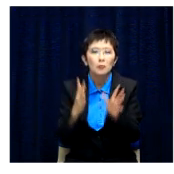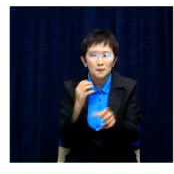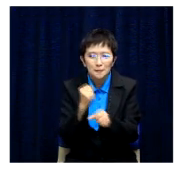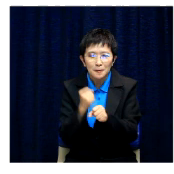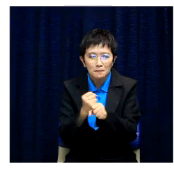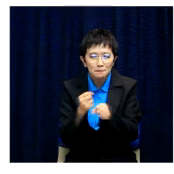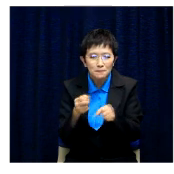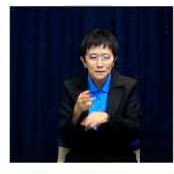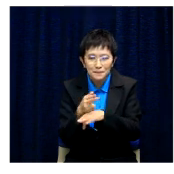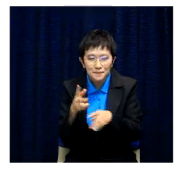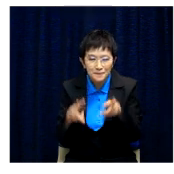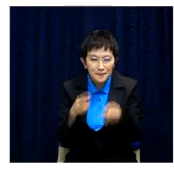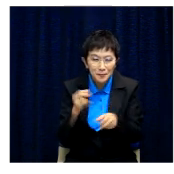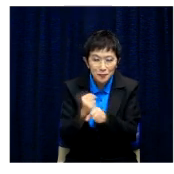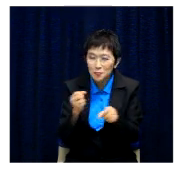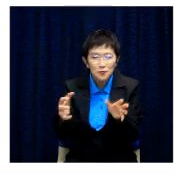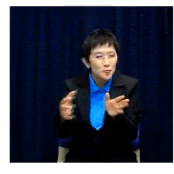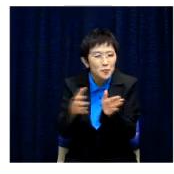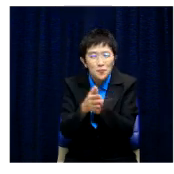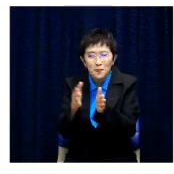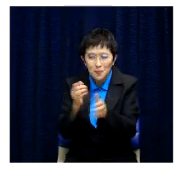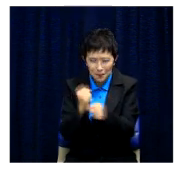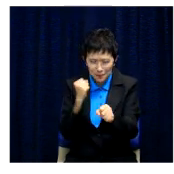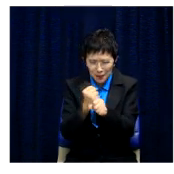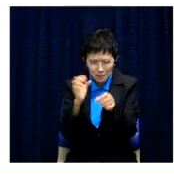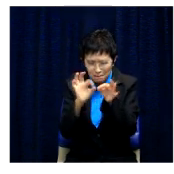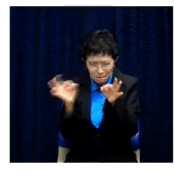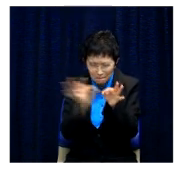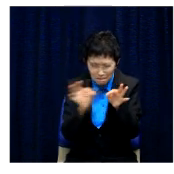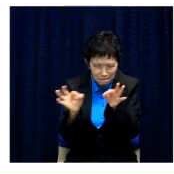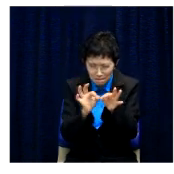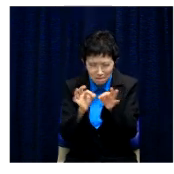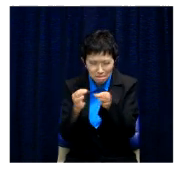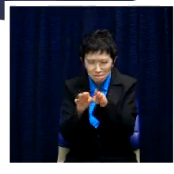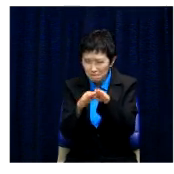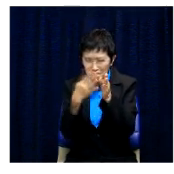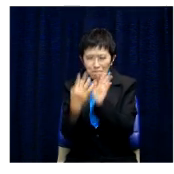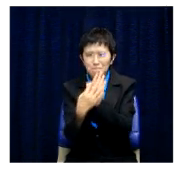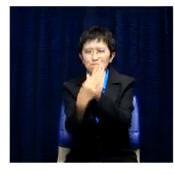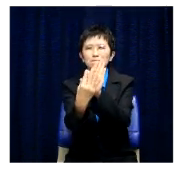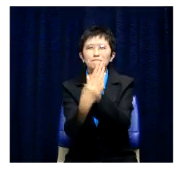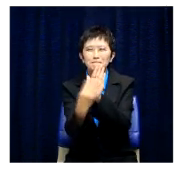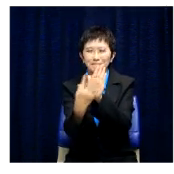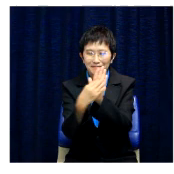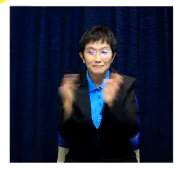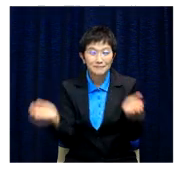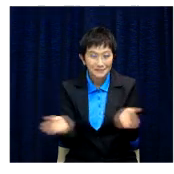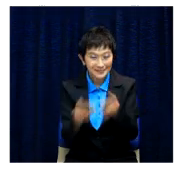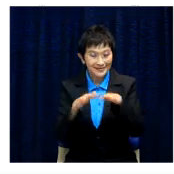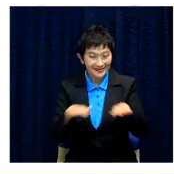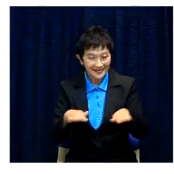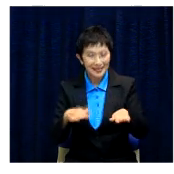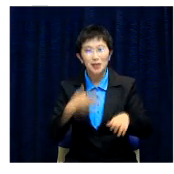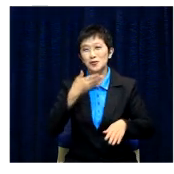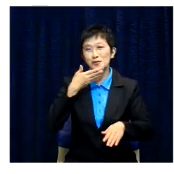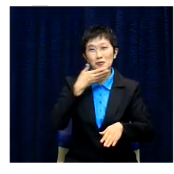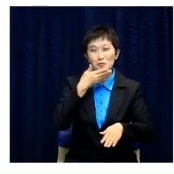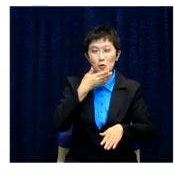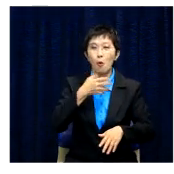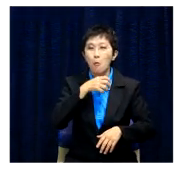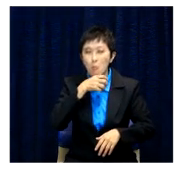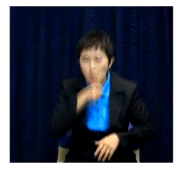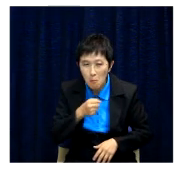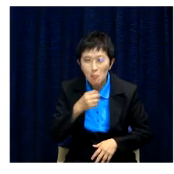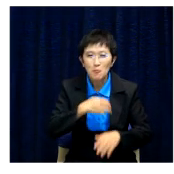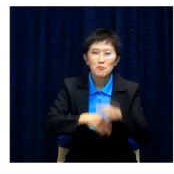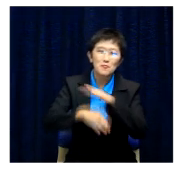ออาชีพที่ร่วมกันพัฒนาเนื้อหาเพื่อสนับสนุนและส่งเสริมให้เด็กเยาวชนผู้สูงอายุคนพิการและ